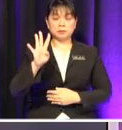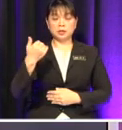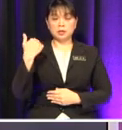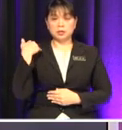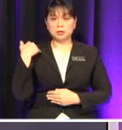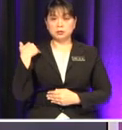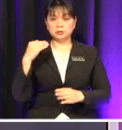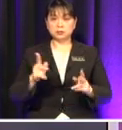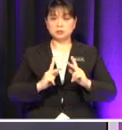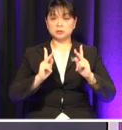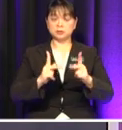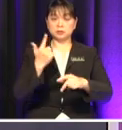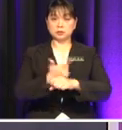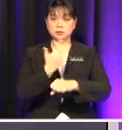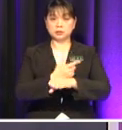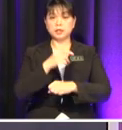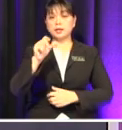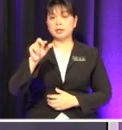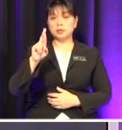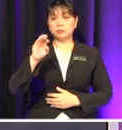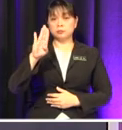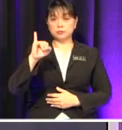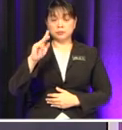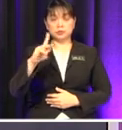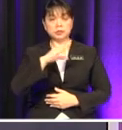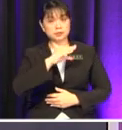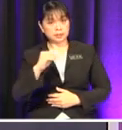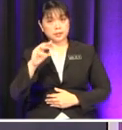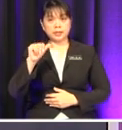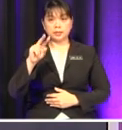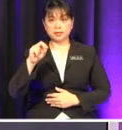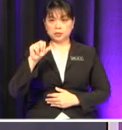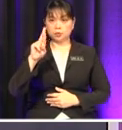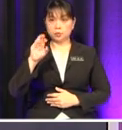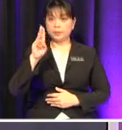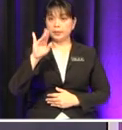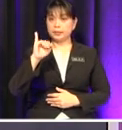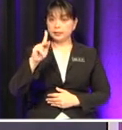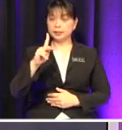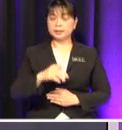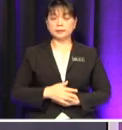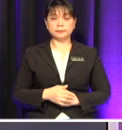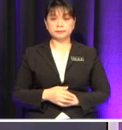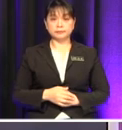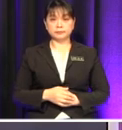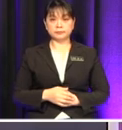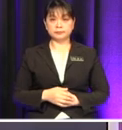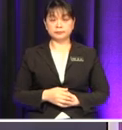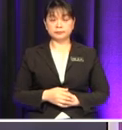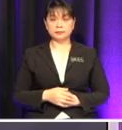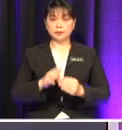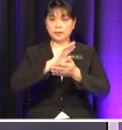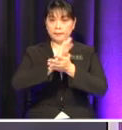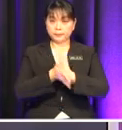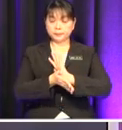aerobik dan anaerobik kalau aerobik tadi nggak balik yang yang lama kalau enaerobik yang pantas jadi